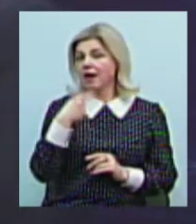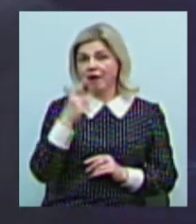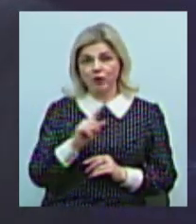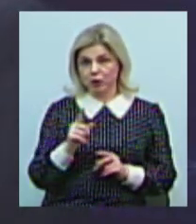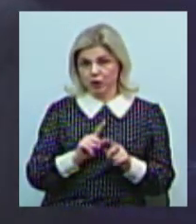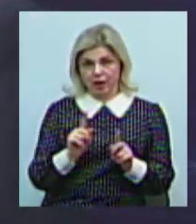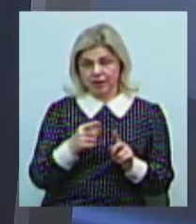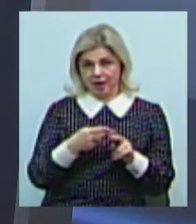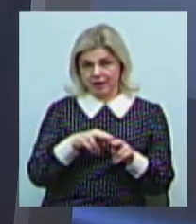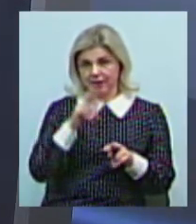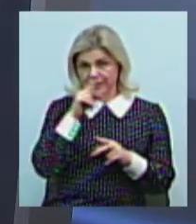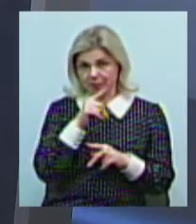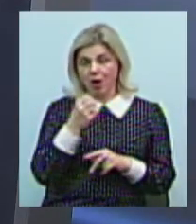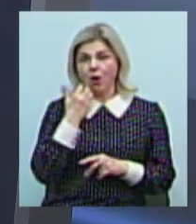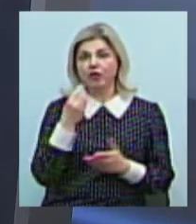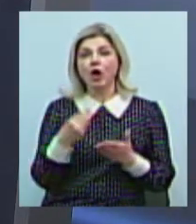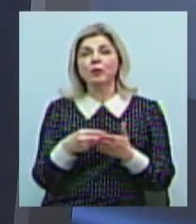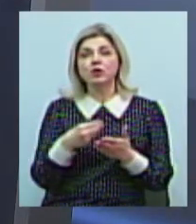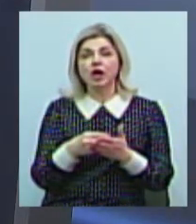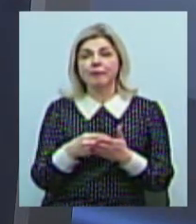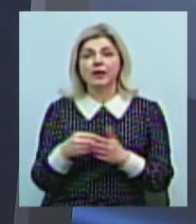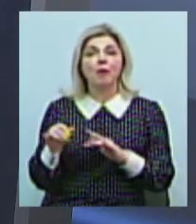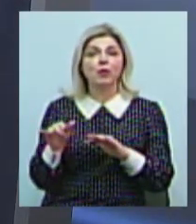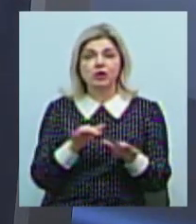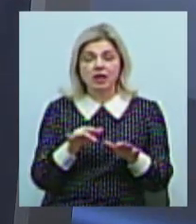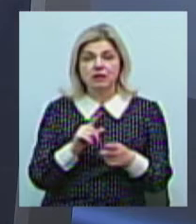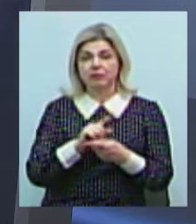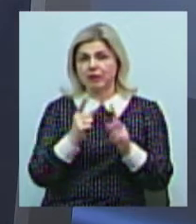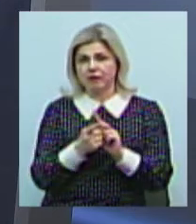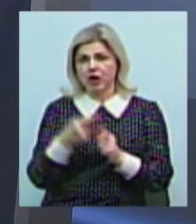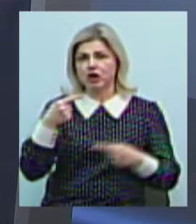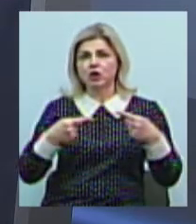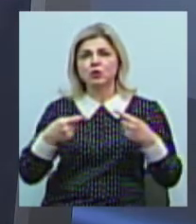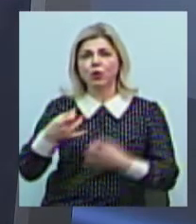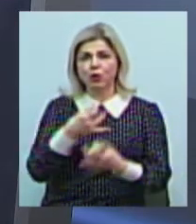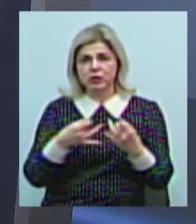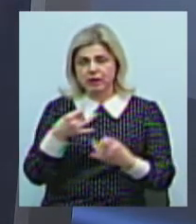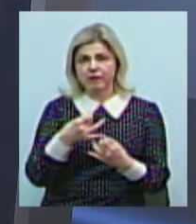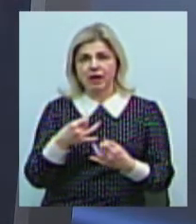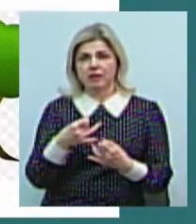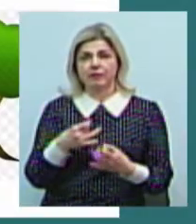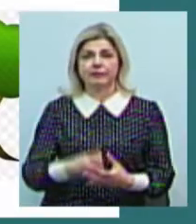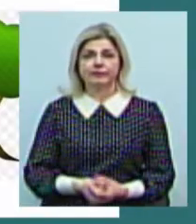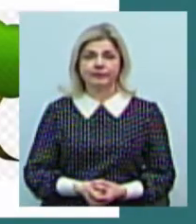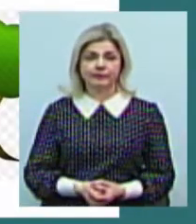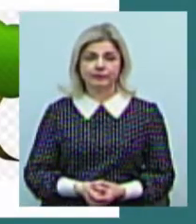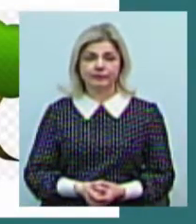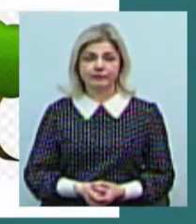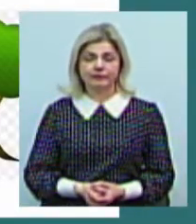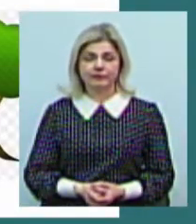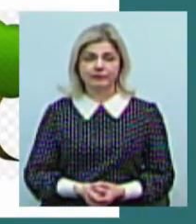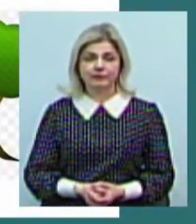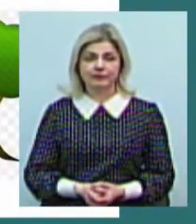но когда бюджетный процесс превращается в дискуссию общественного вокруг бюджетного результата. То есть, эти вот